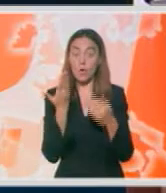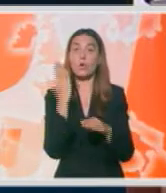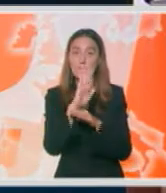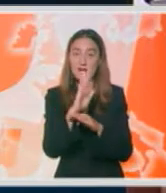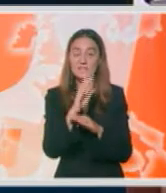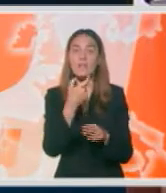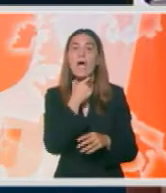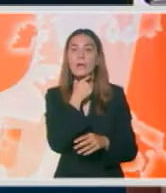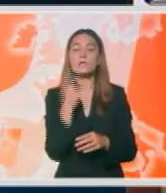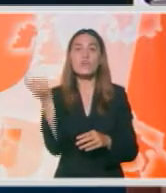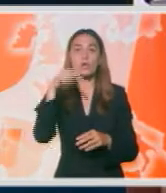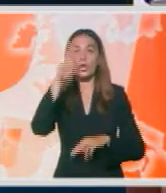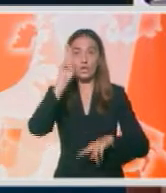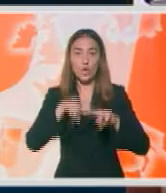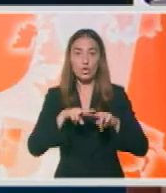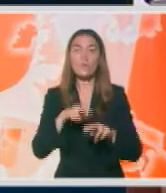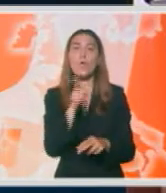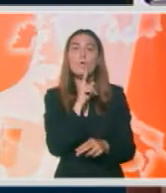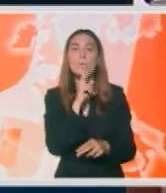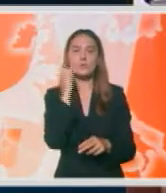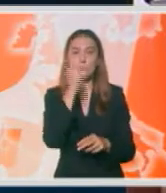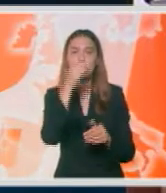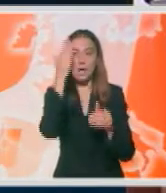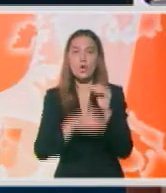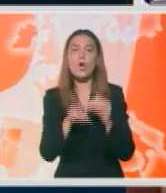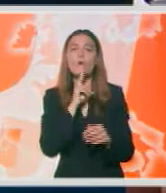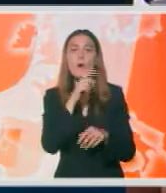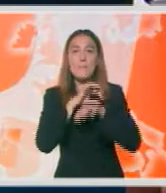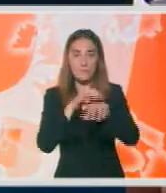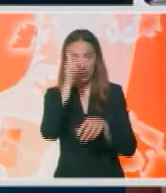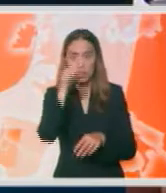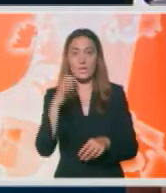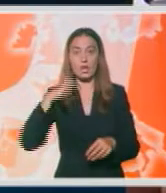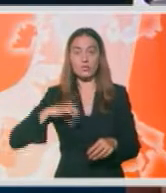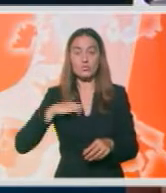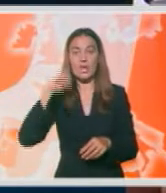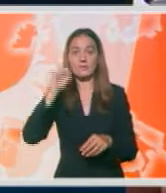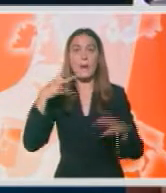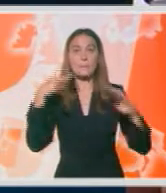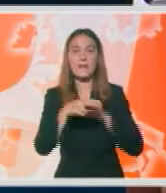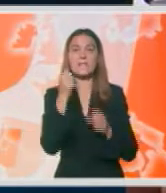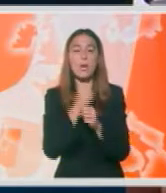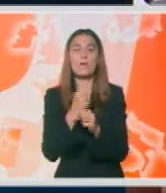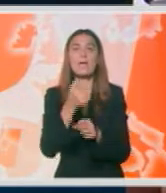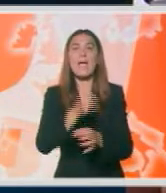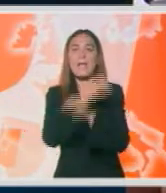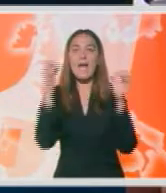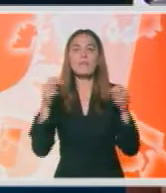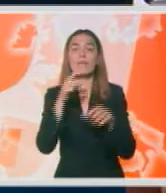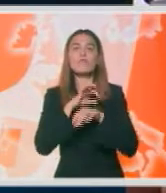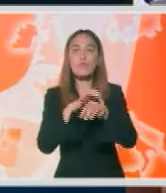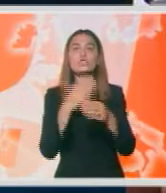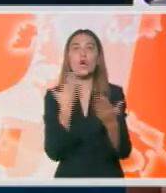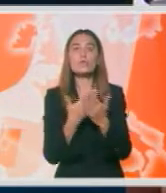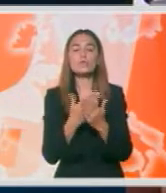predstavlja, agencija će doneti odluku kojom će odrediti rok u kojem je funkcioner dužan da prestane sa obavljanjem javne funkcije,